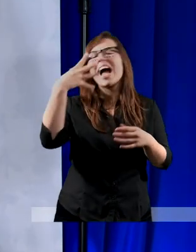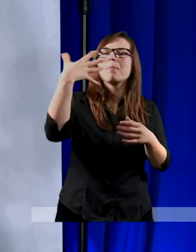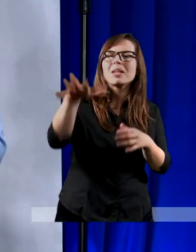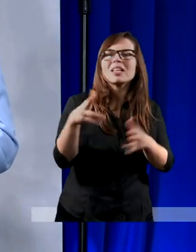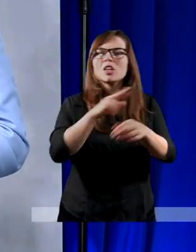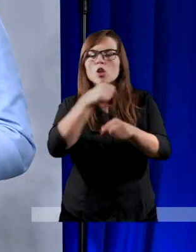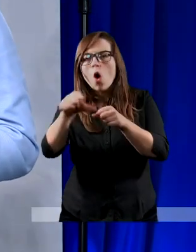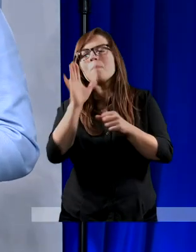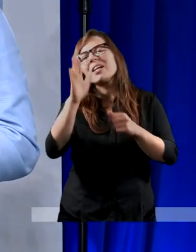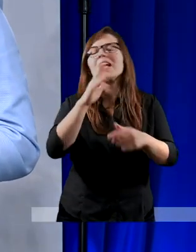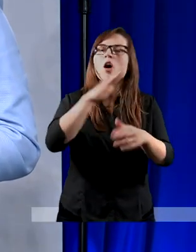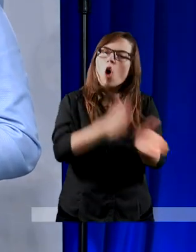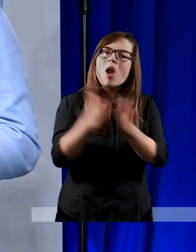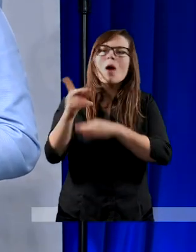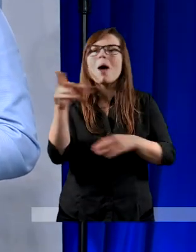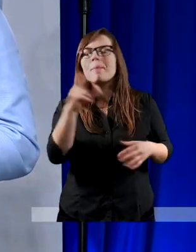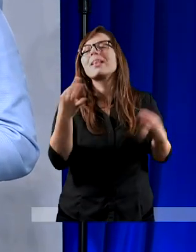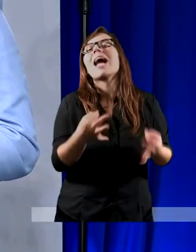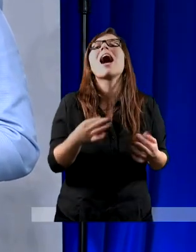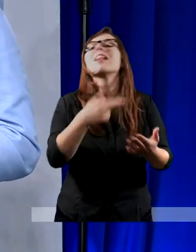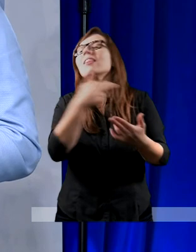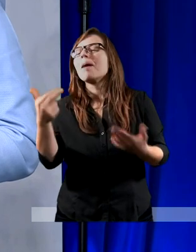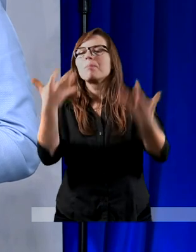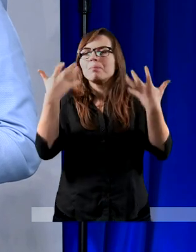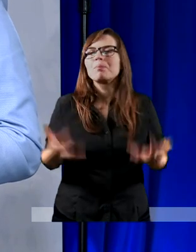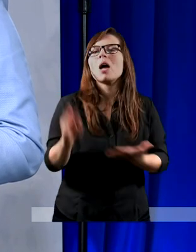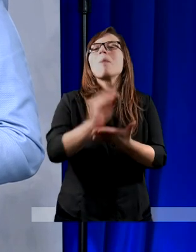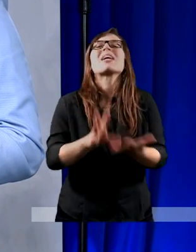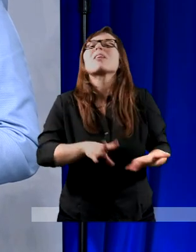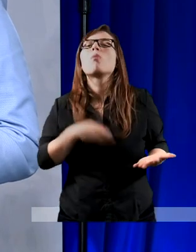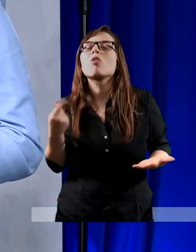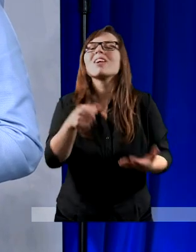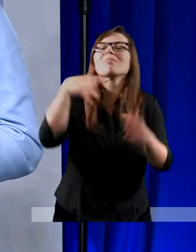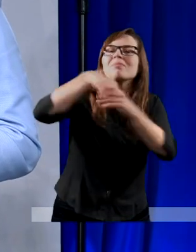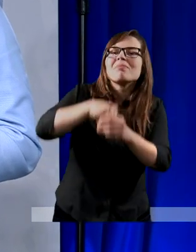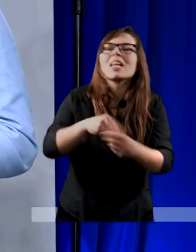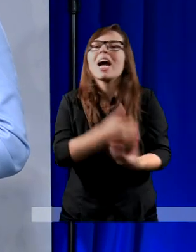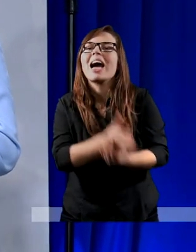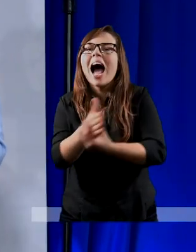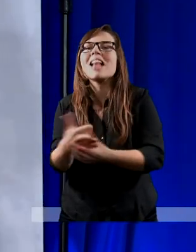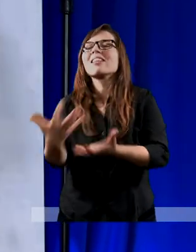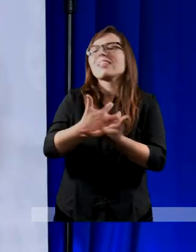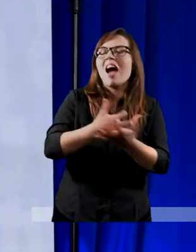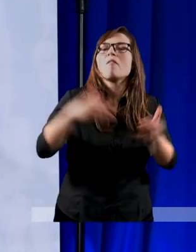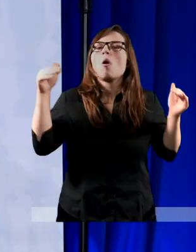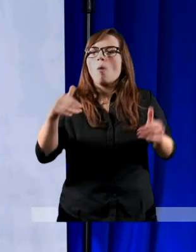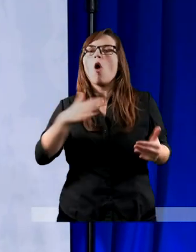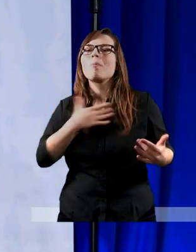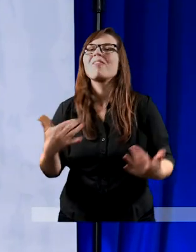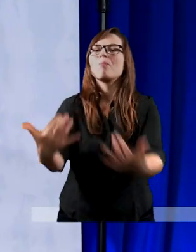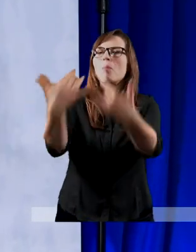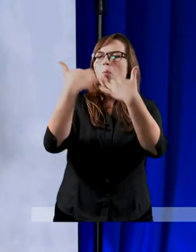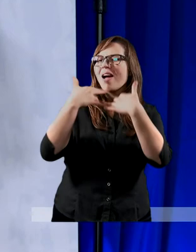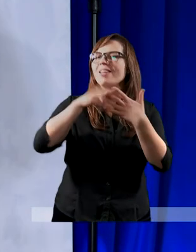teraz przechodzimy do tematu naszego, czy Pismo Święte, czy rady tam zawarte mogą mieć wpływ na